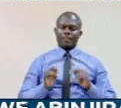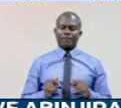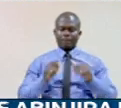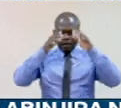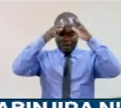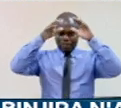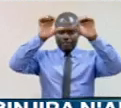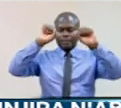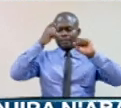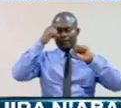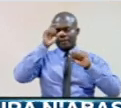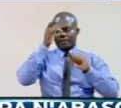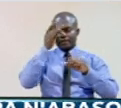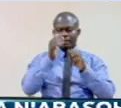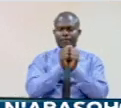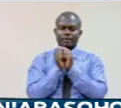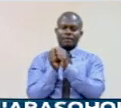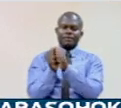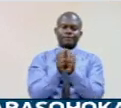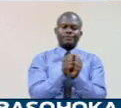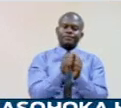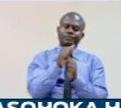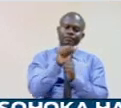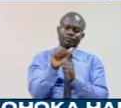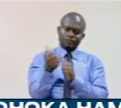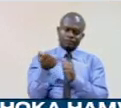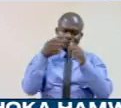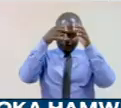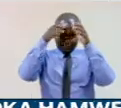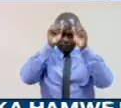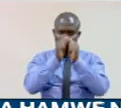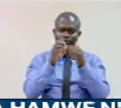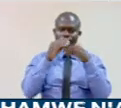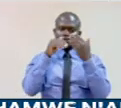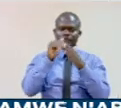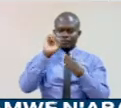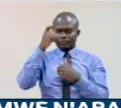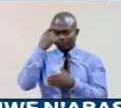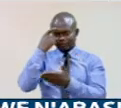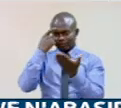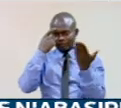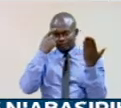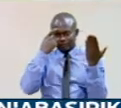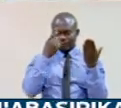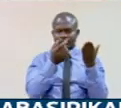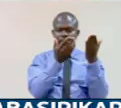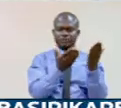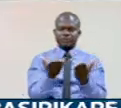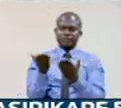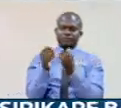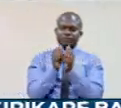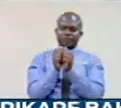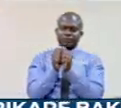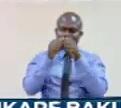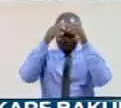Perezida wa Repubulika Paul Kagame hari kumwe n'abandi ba Perezida ndetse n'abayobozi ba za guverinoma bakiriwe na mugenzi